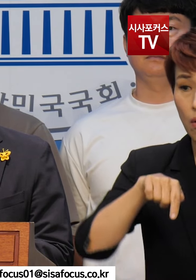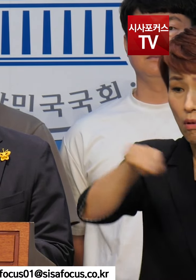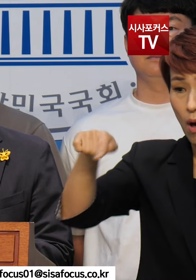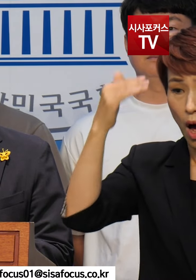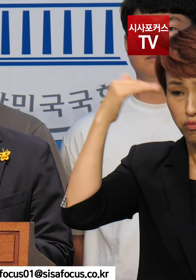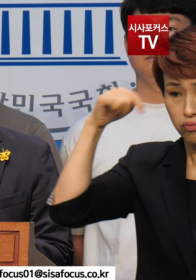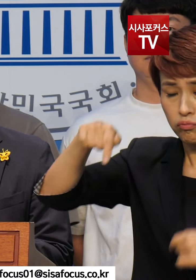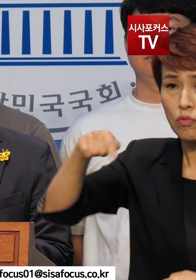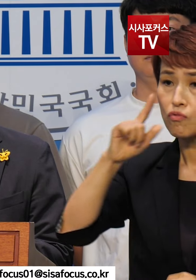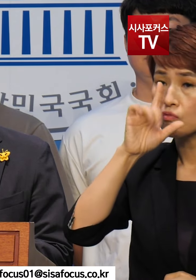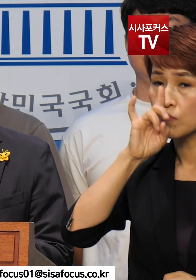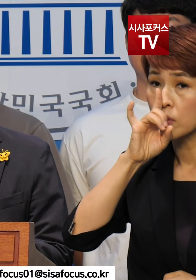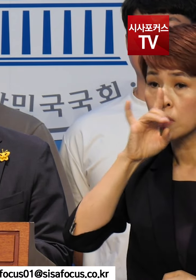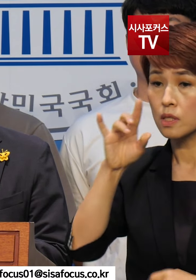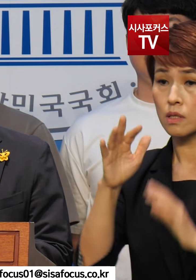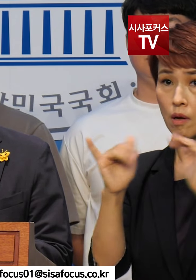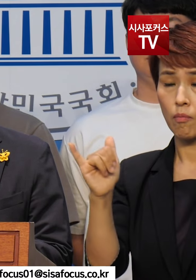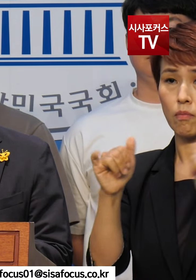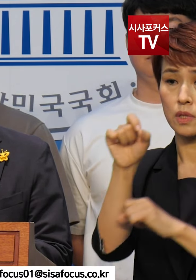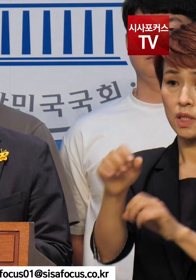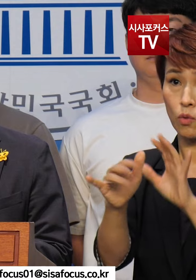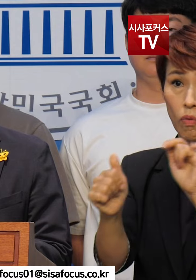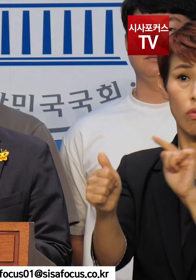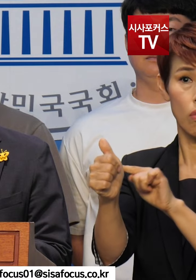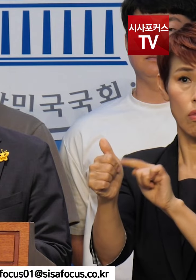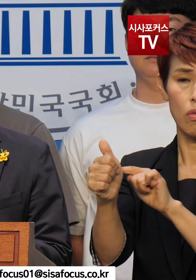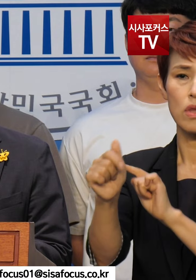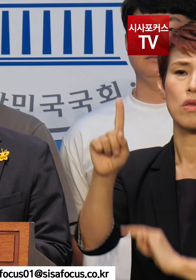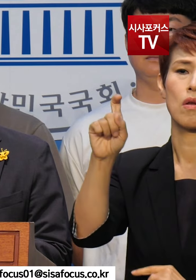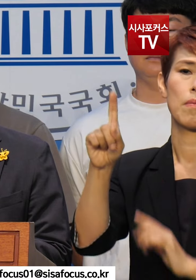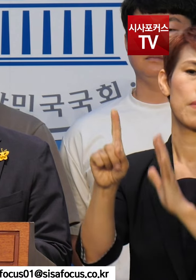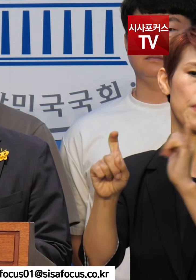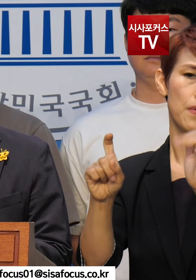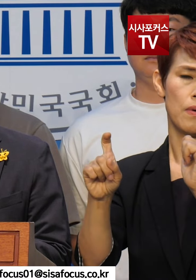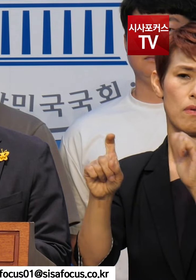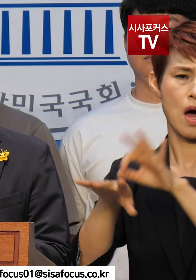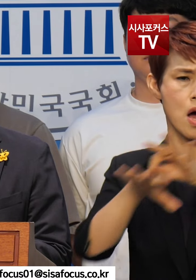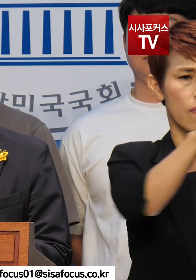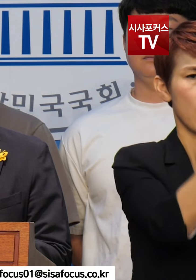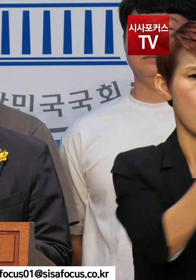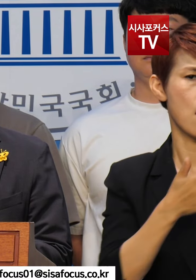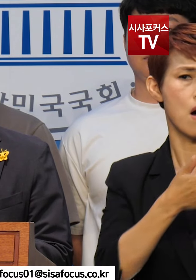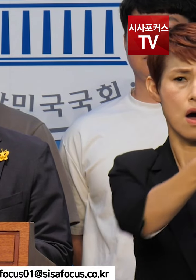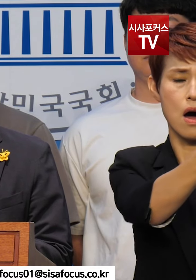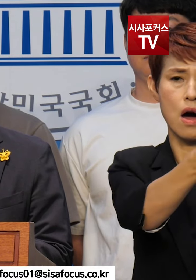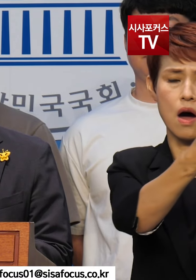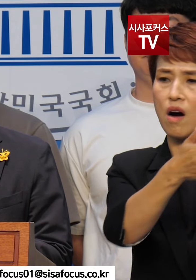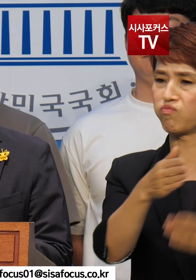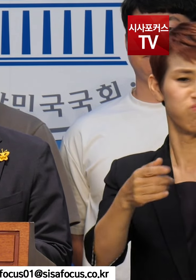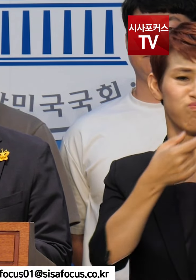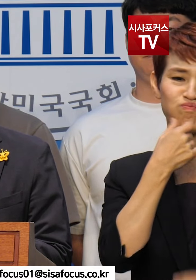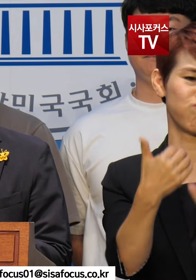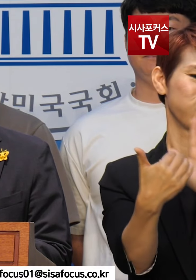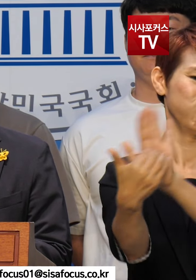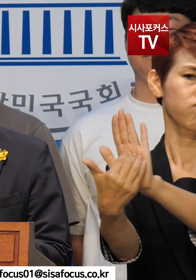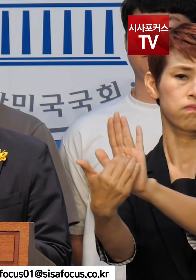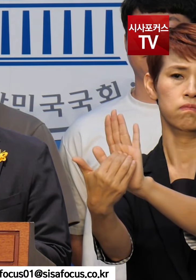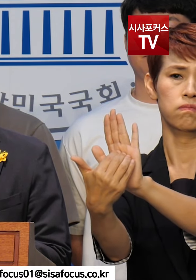이 과정에서 고용승계를 요구하는 한국 옵티컬의 11명의 노동자의 고용승계를 받아들이지